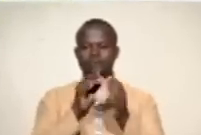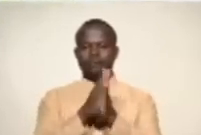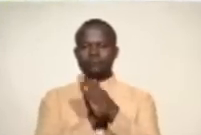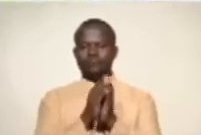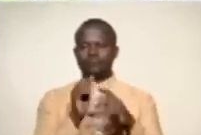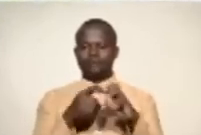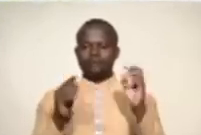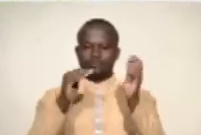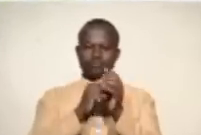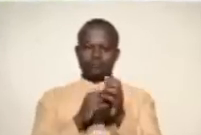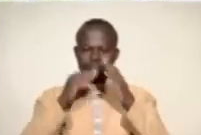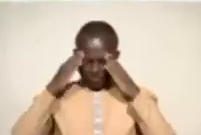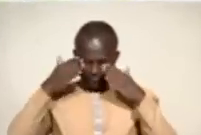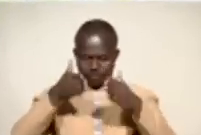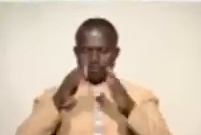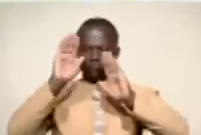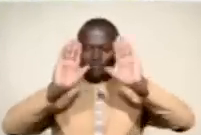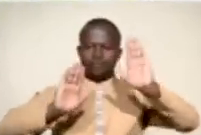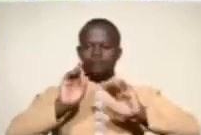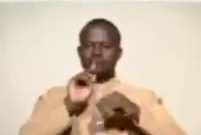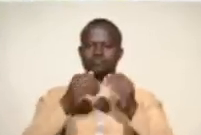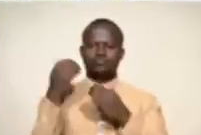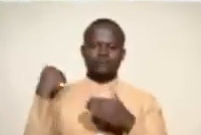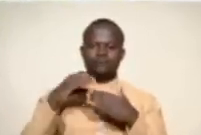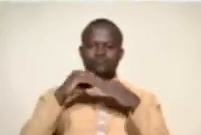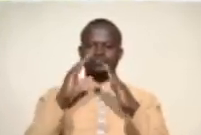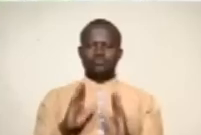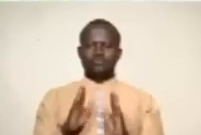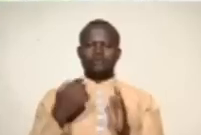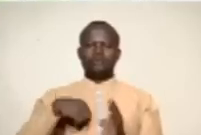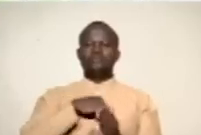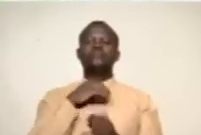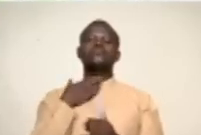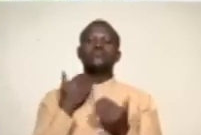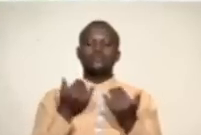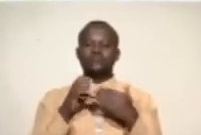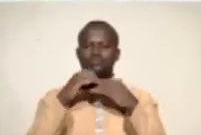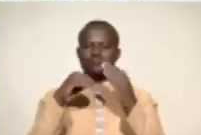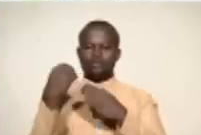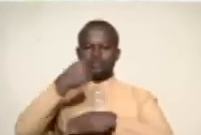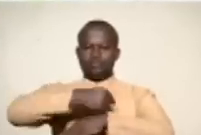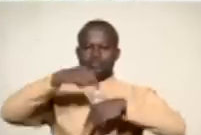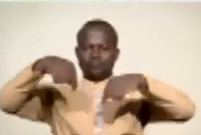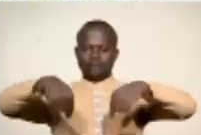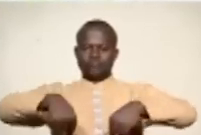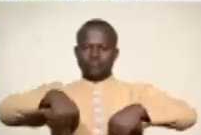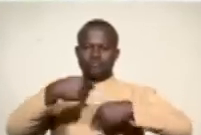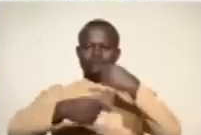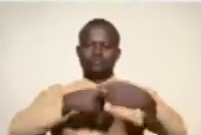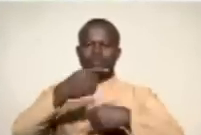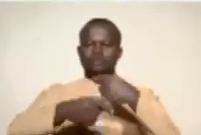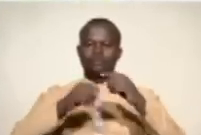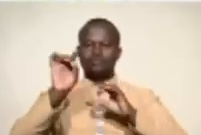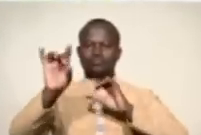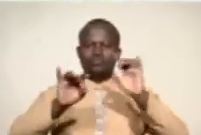ariko anagaruka ku ruhare rw'abantu bari abayobozi. Icyo rero twifuza ku bayobozi b'uyu munsi ni ugukomeza kuba